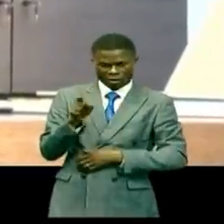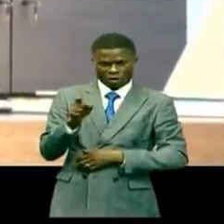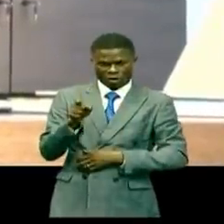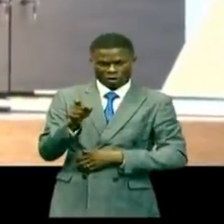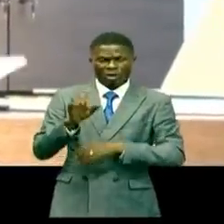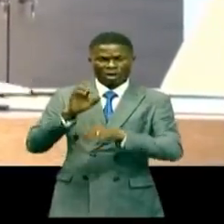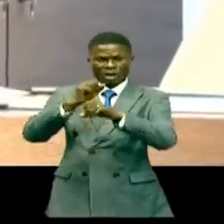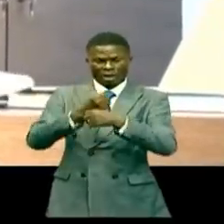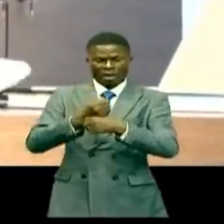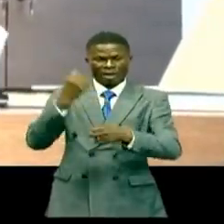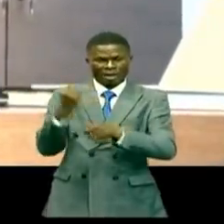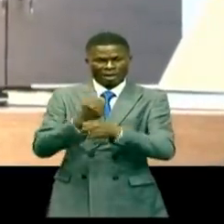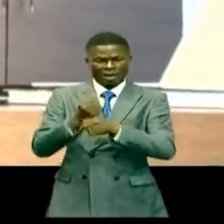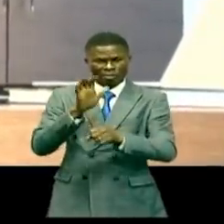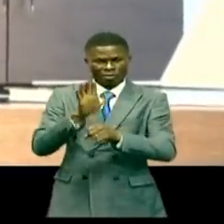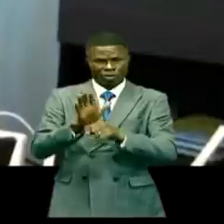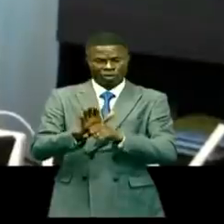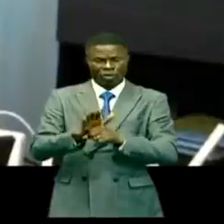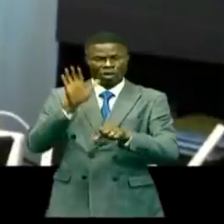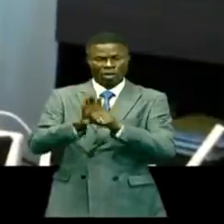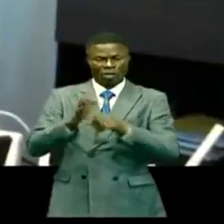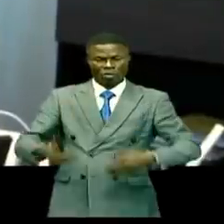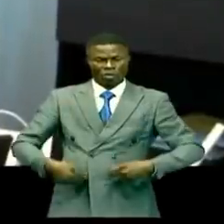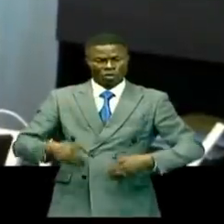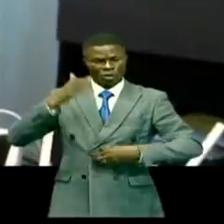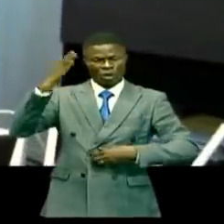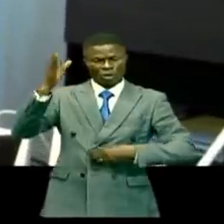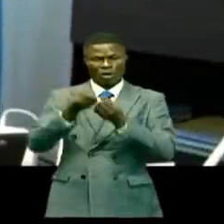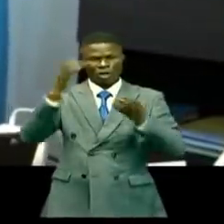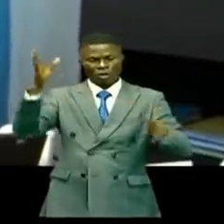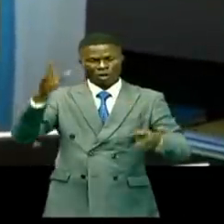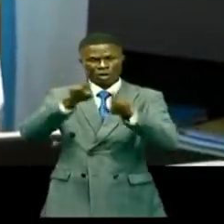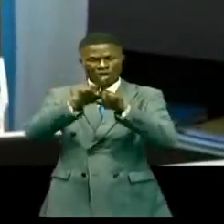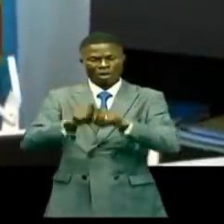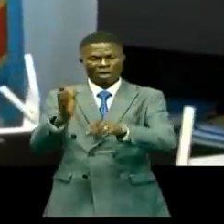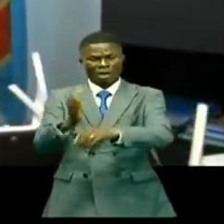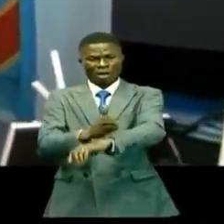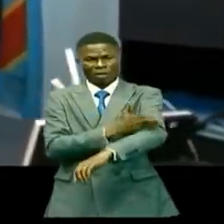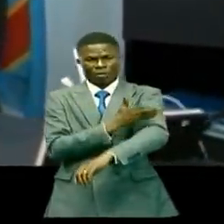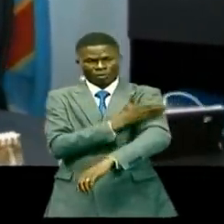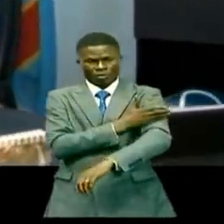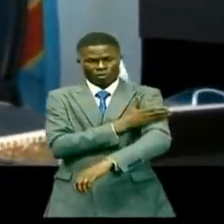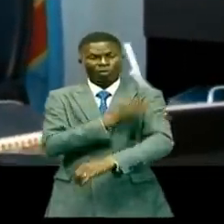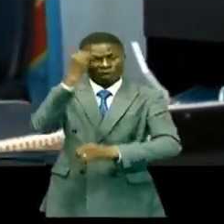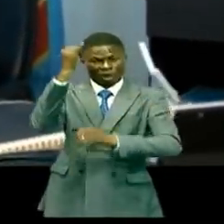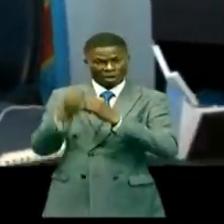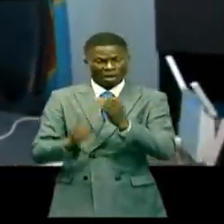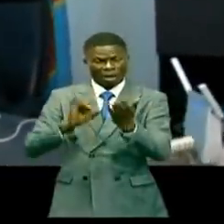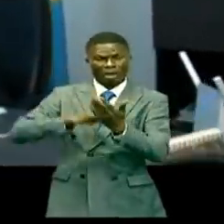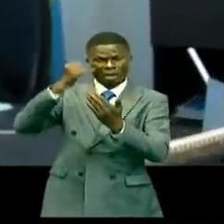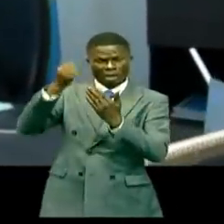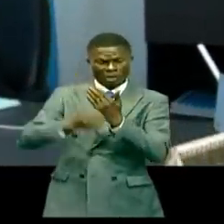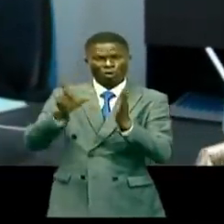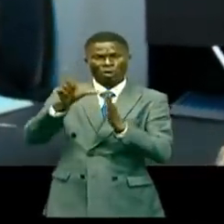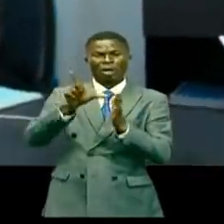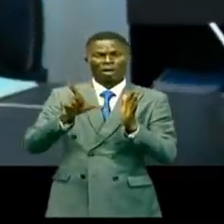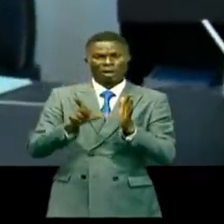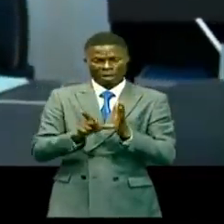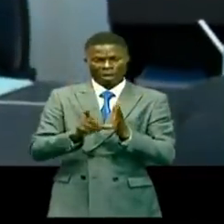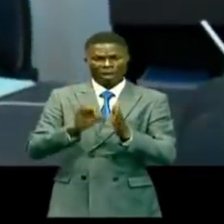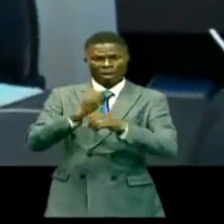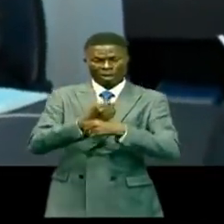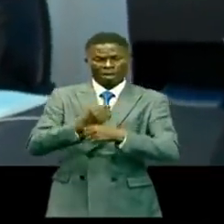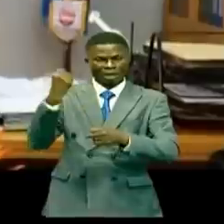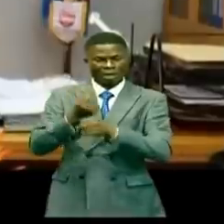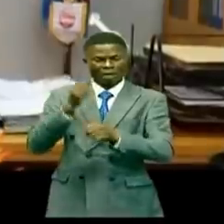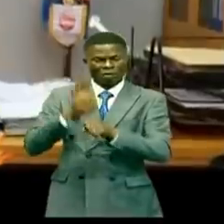de création d'emplois, de génération des richesses et de nivellement de la croissance. La finalité de ce projet de loi est de créer des